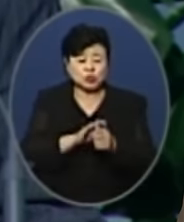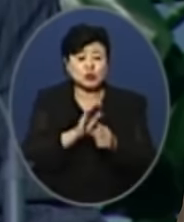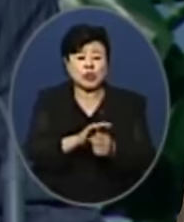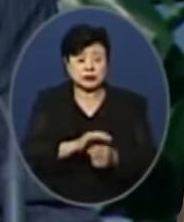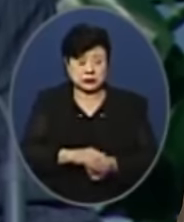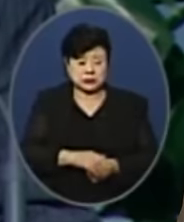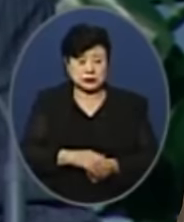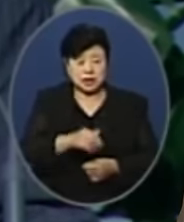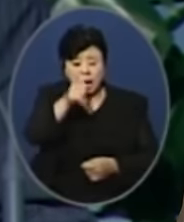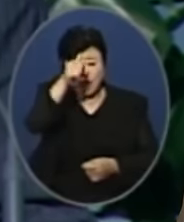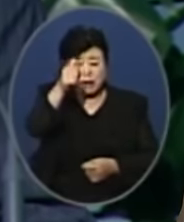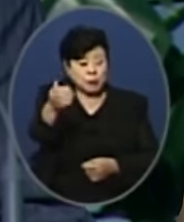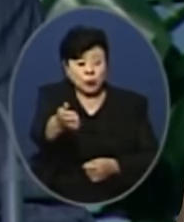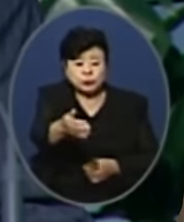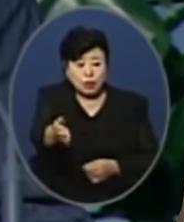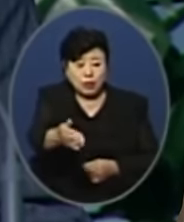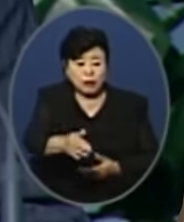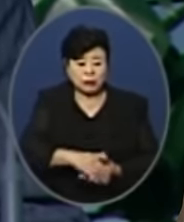되실 것인데